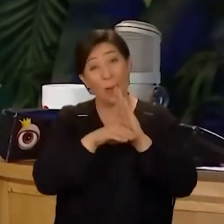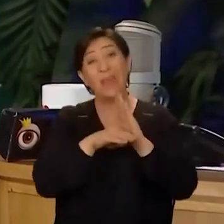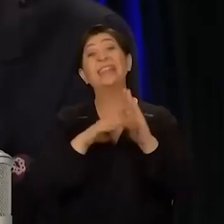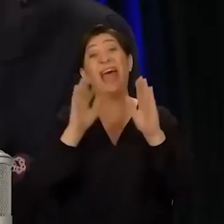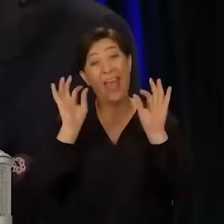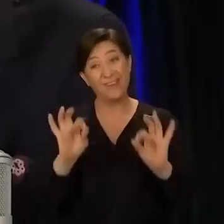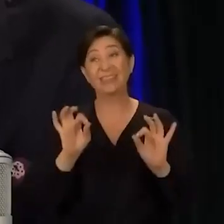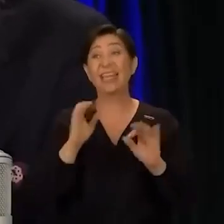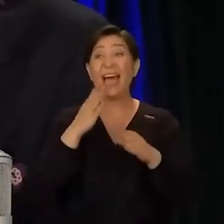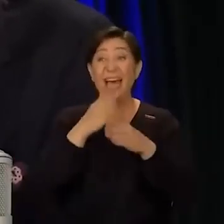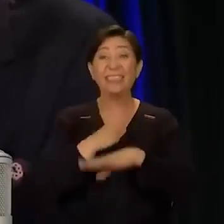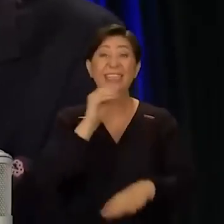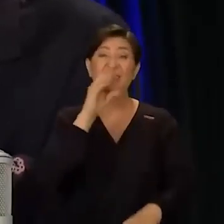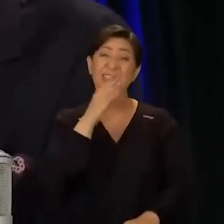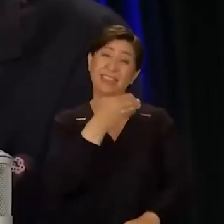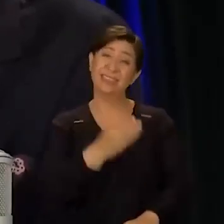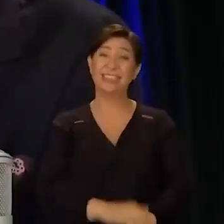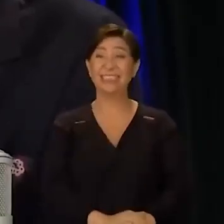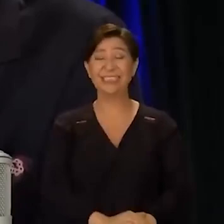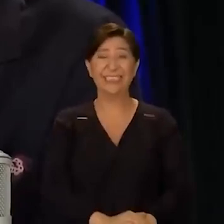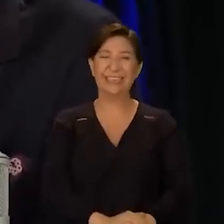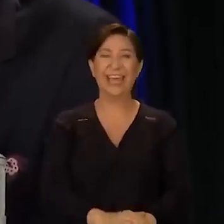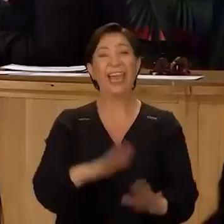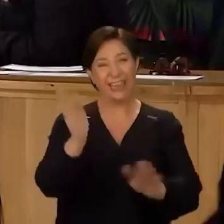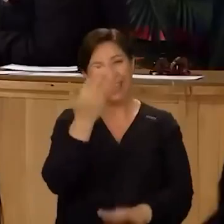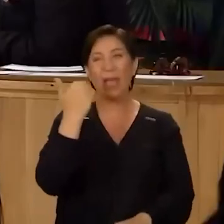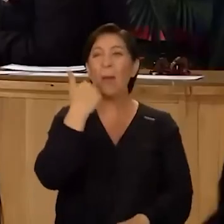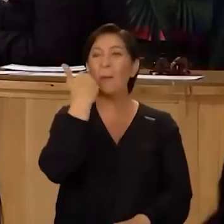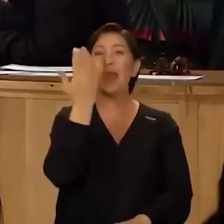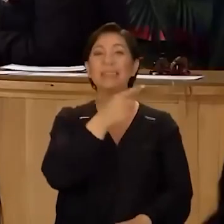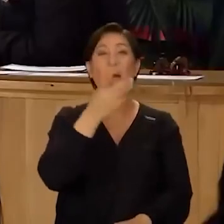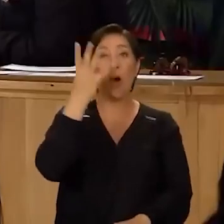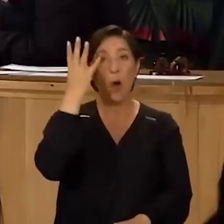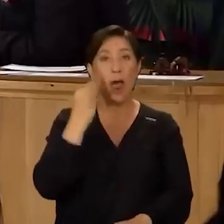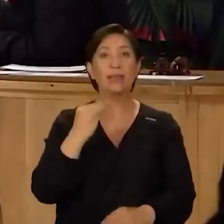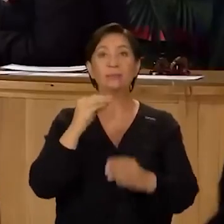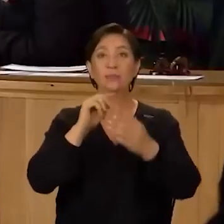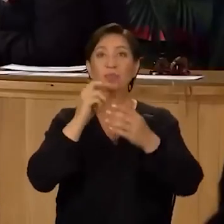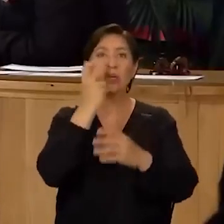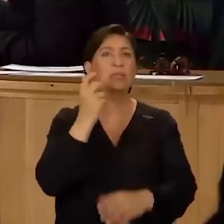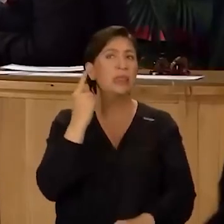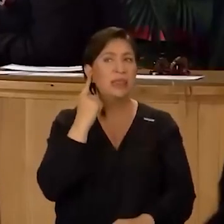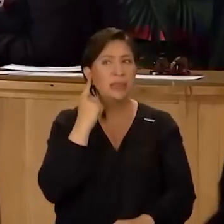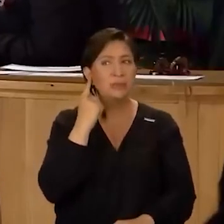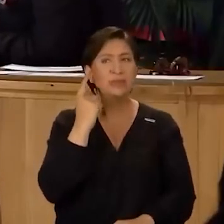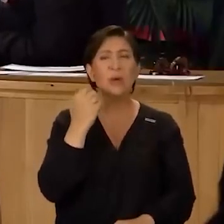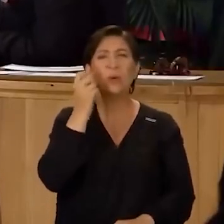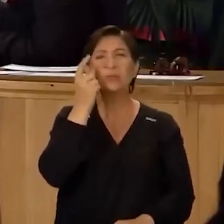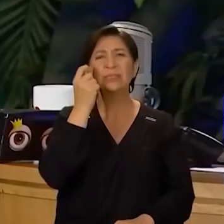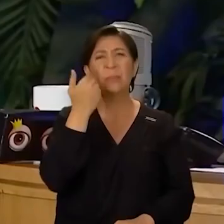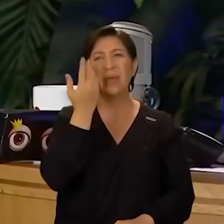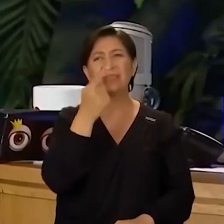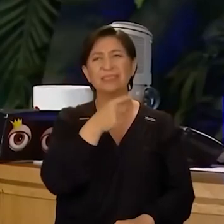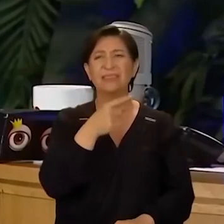programlarda Evet asıl geveze sensin Beyazıt öğrendim şarkısının dinlemişti biliyor